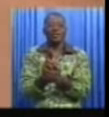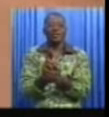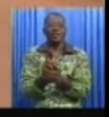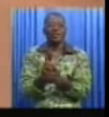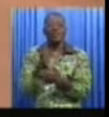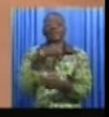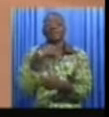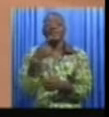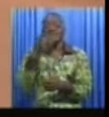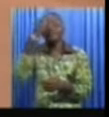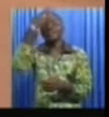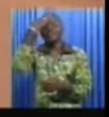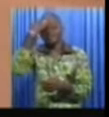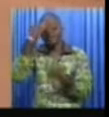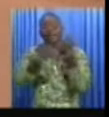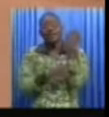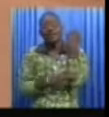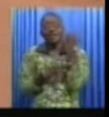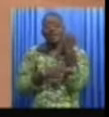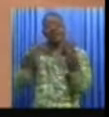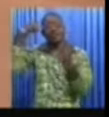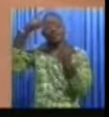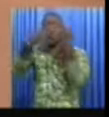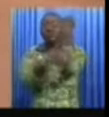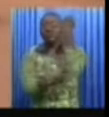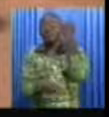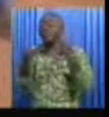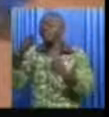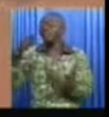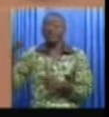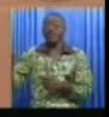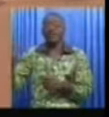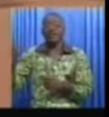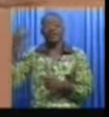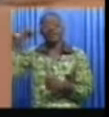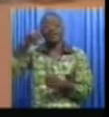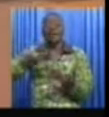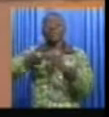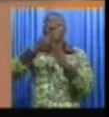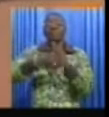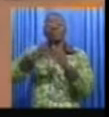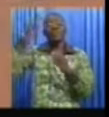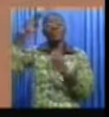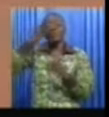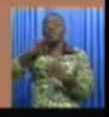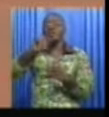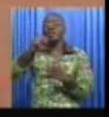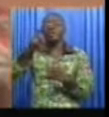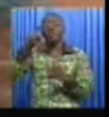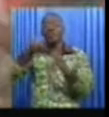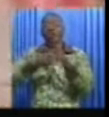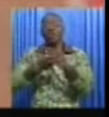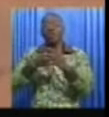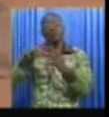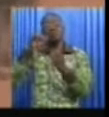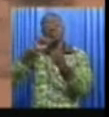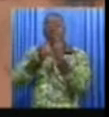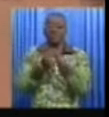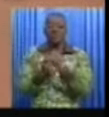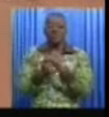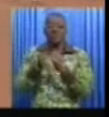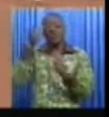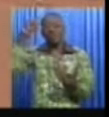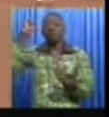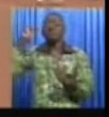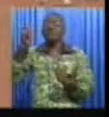Jadis reconnue région la plus désenclavée du Burkina, la boucle du Moun connaît un début de désenclavement. En témoignent les